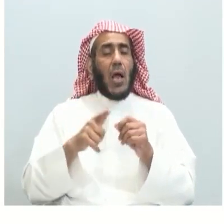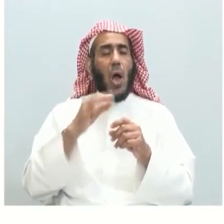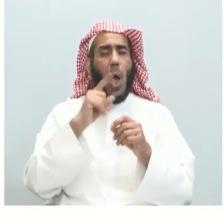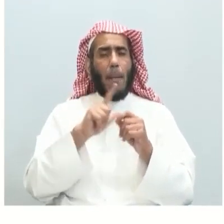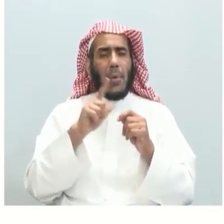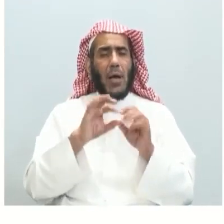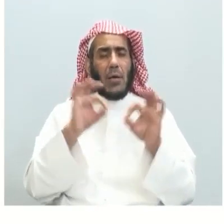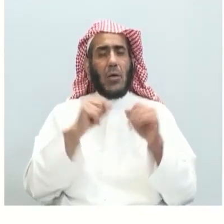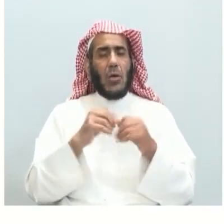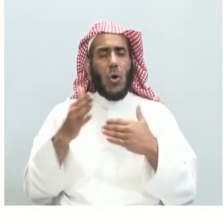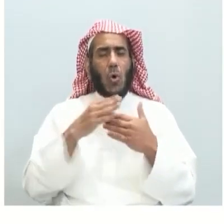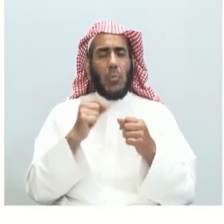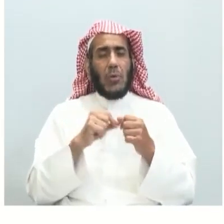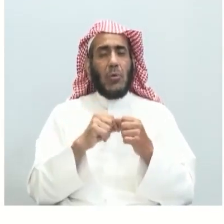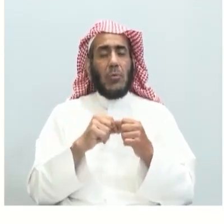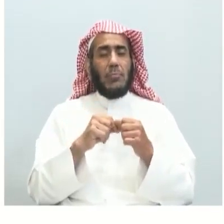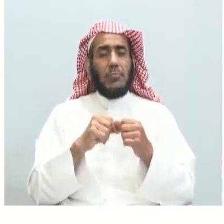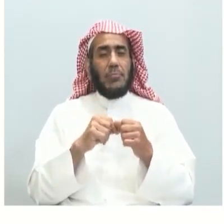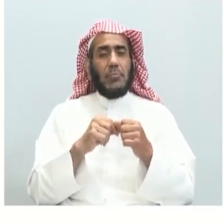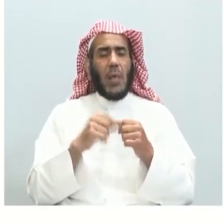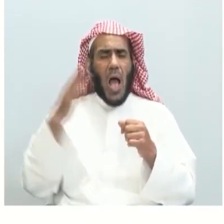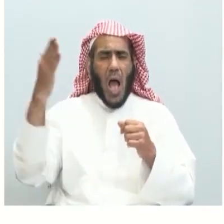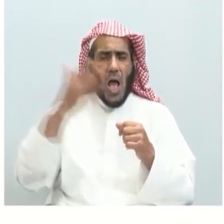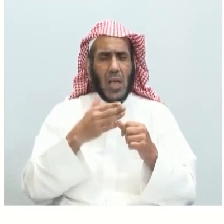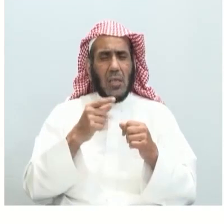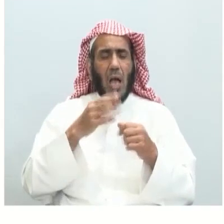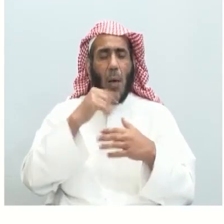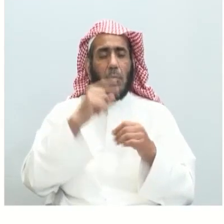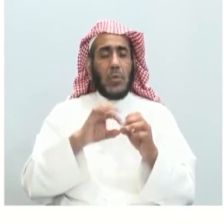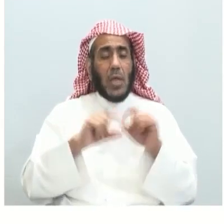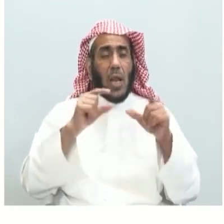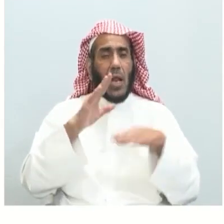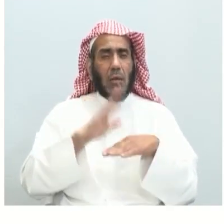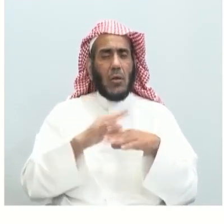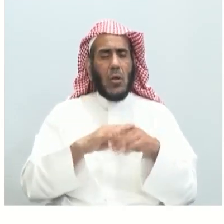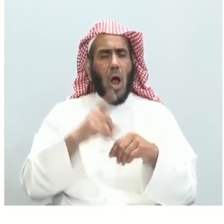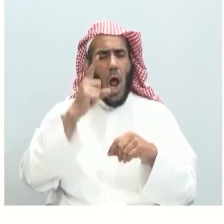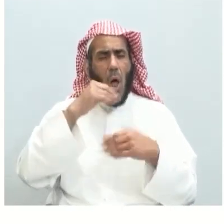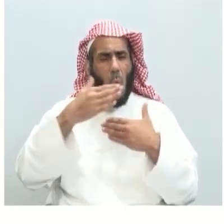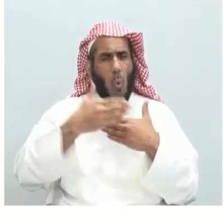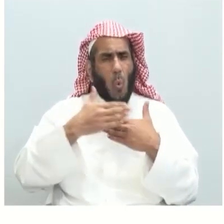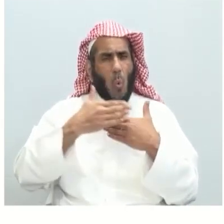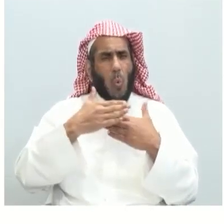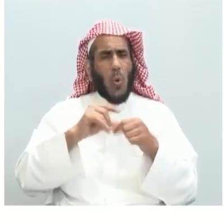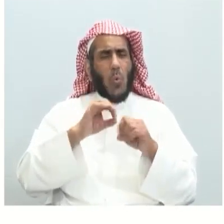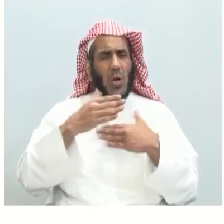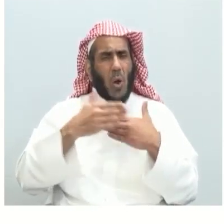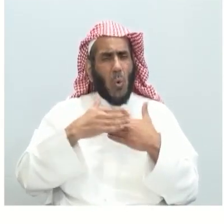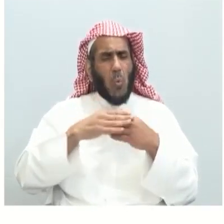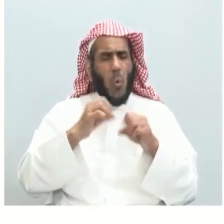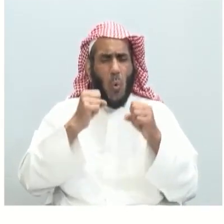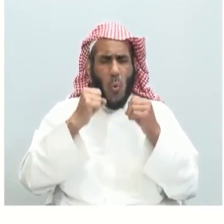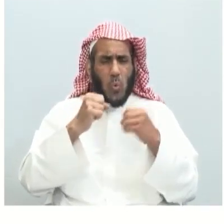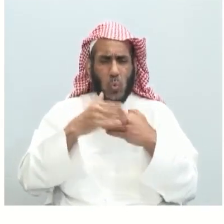فهنا قرب قيام الساعه وهنا اتى امر الله دل على قرب وان قربها